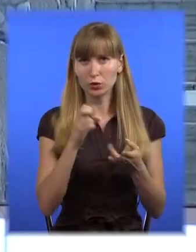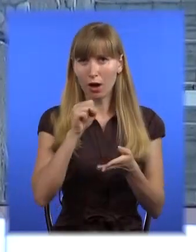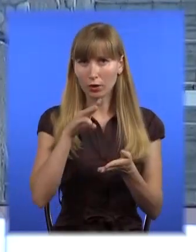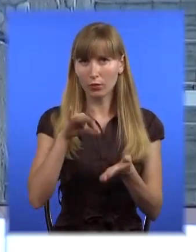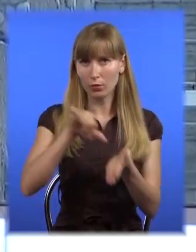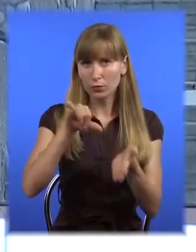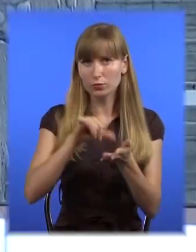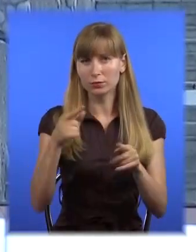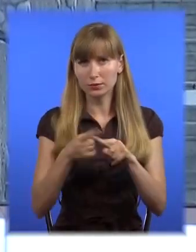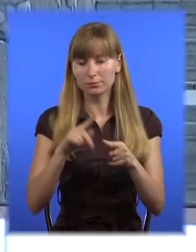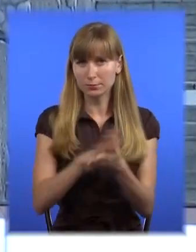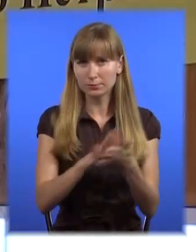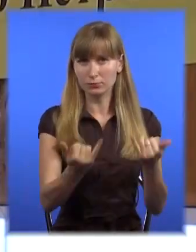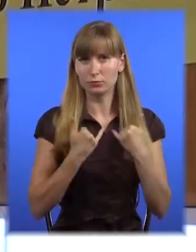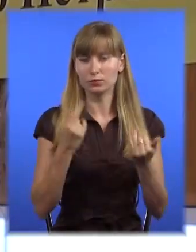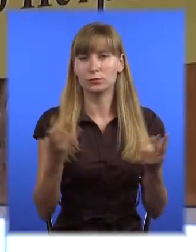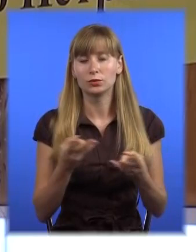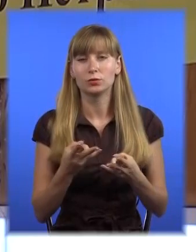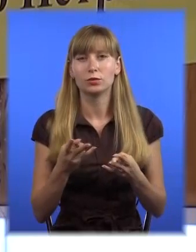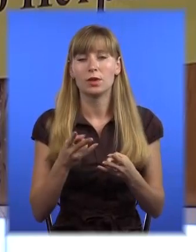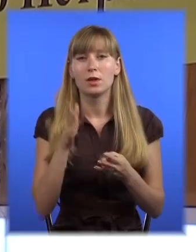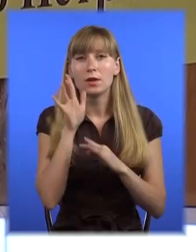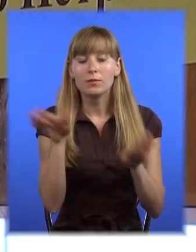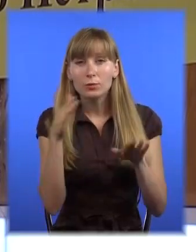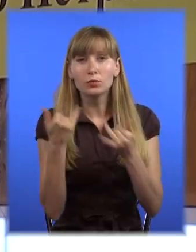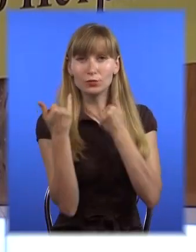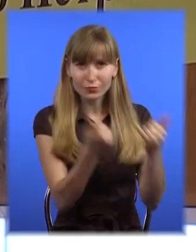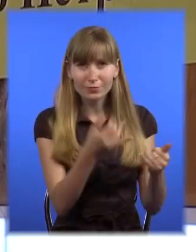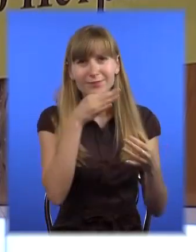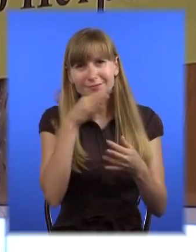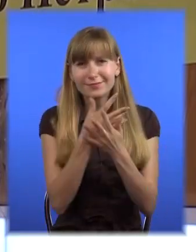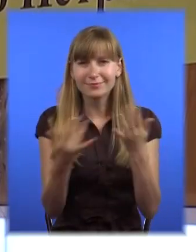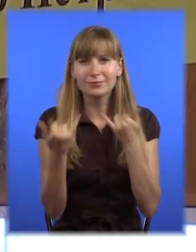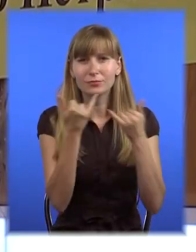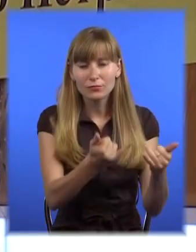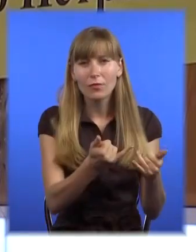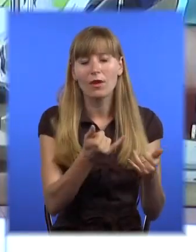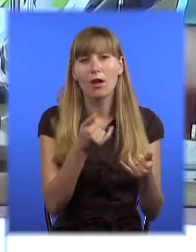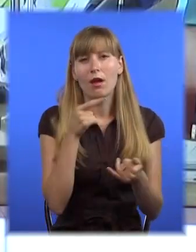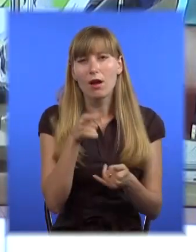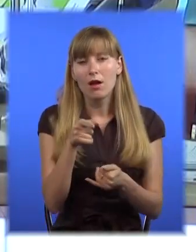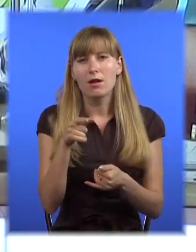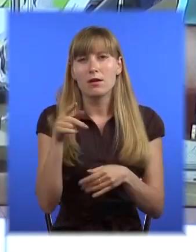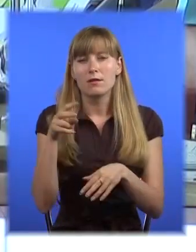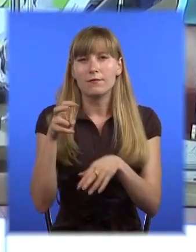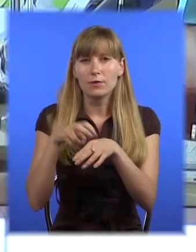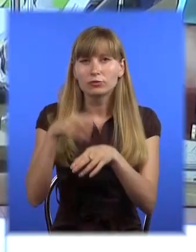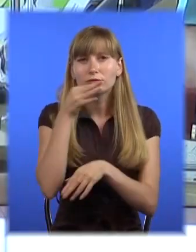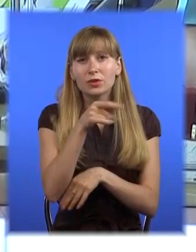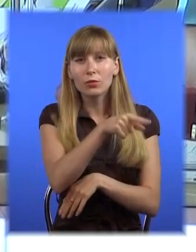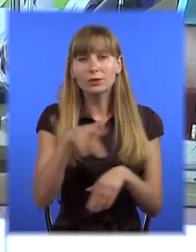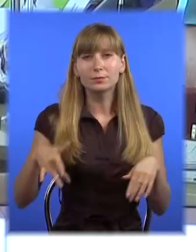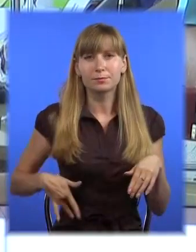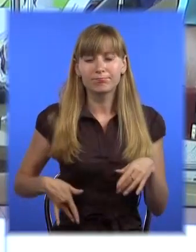протесту чоловікові надали розчини та пігулки. За словами медперсоналу 16-ї лікарні, боєць мав цироз печінки